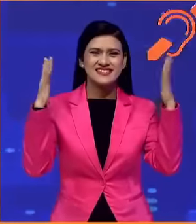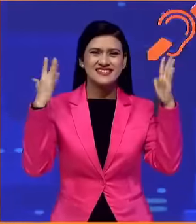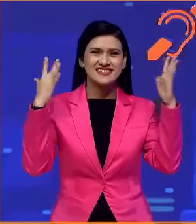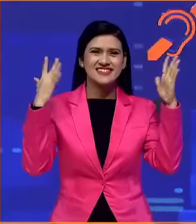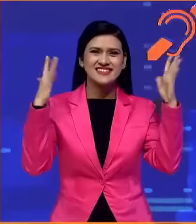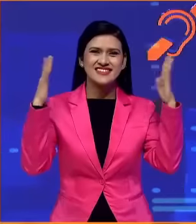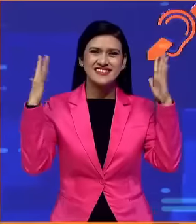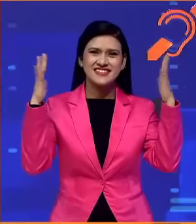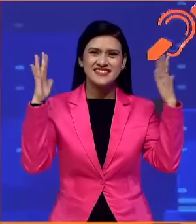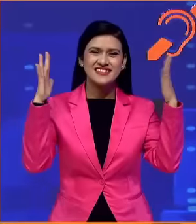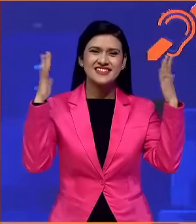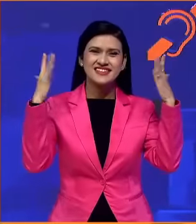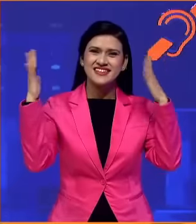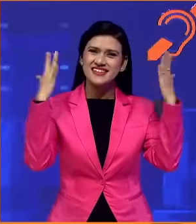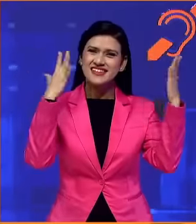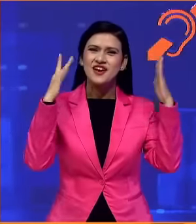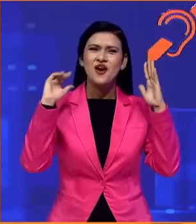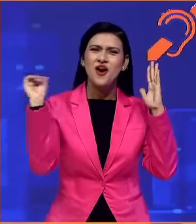का